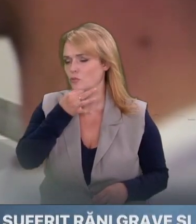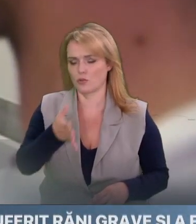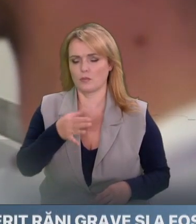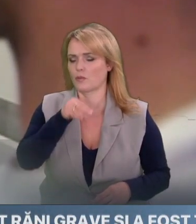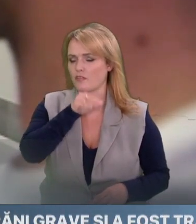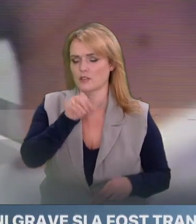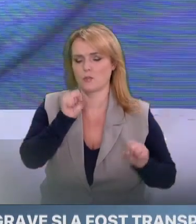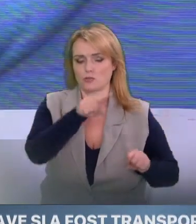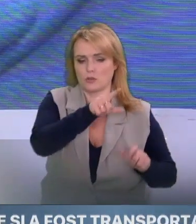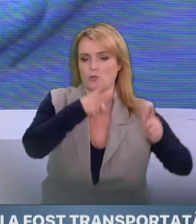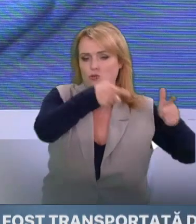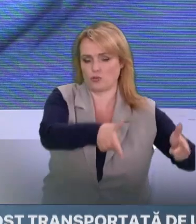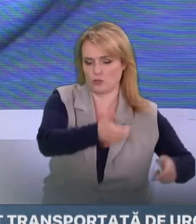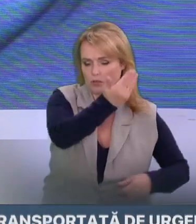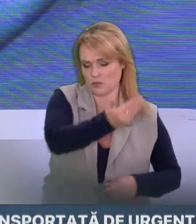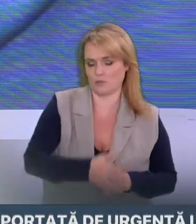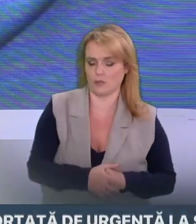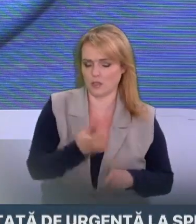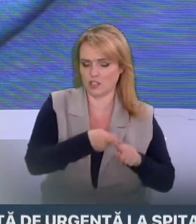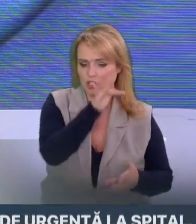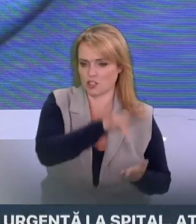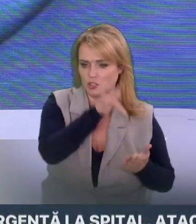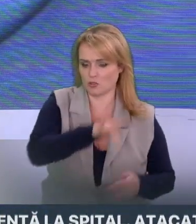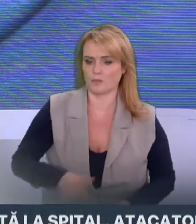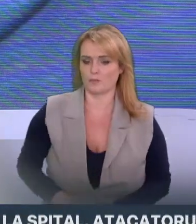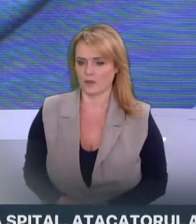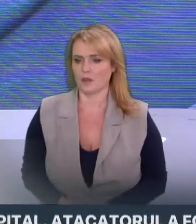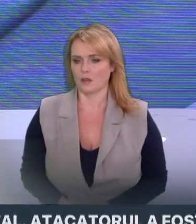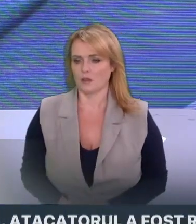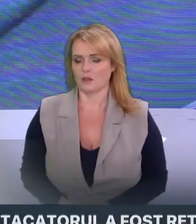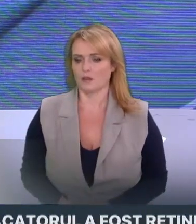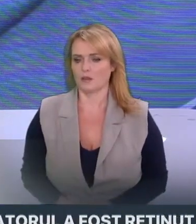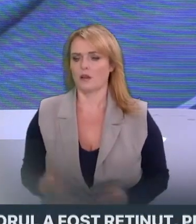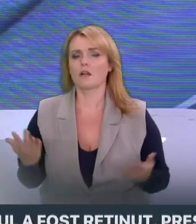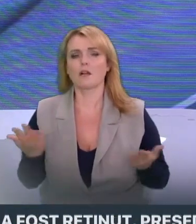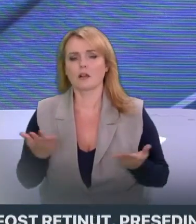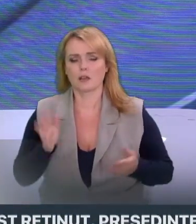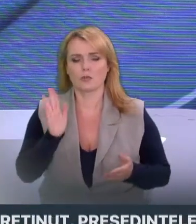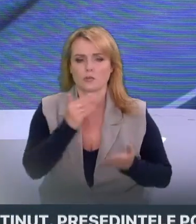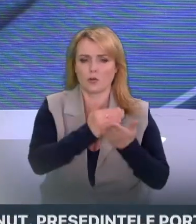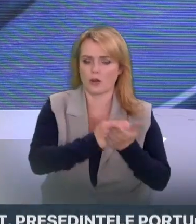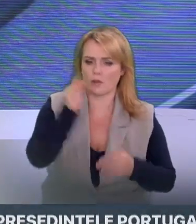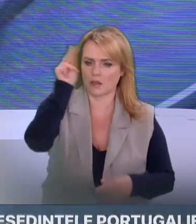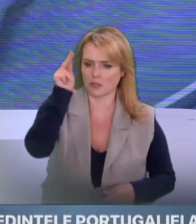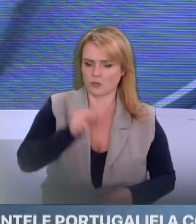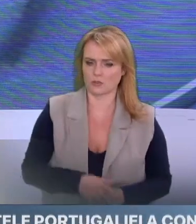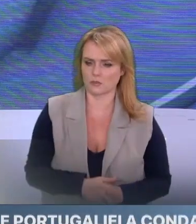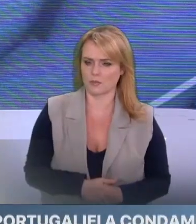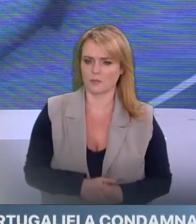joburile. Cum ar trebui să fie aliniate programele educaționale la aceste